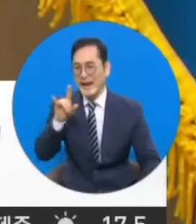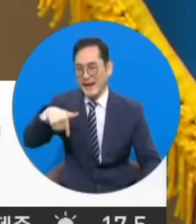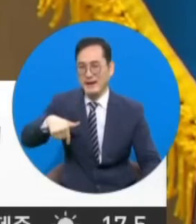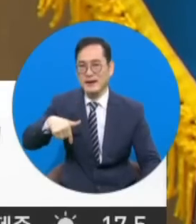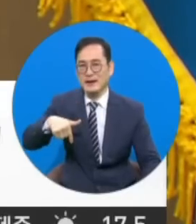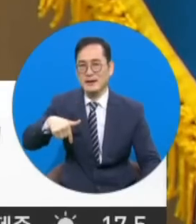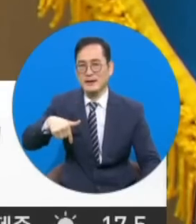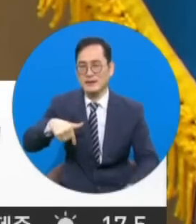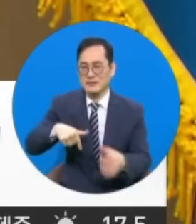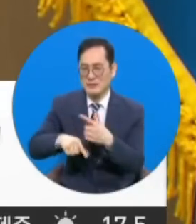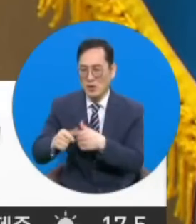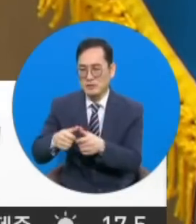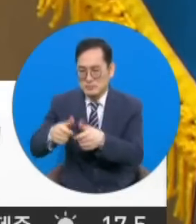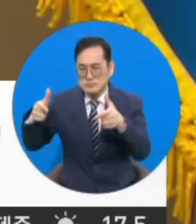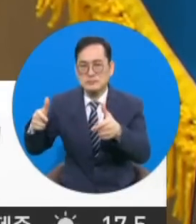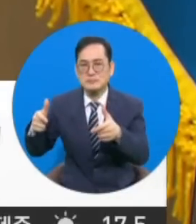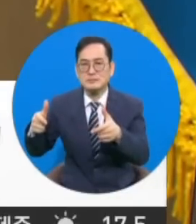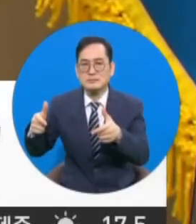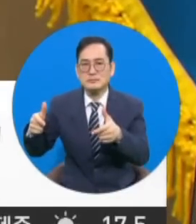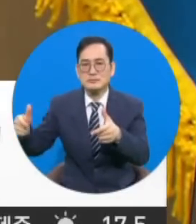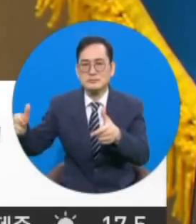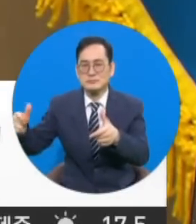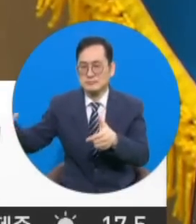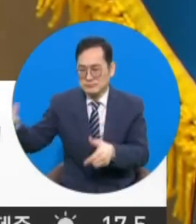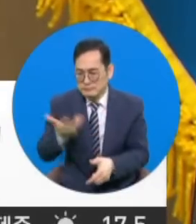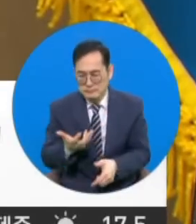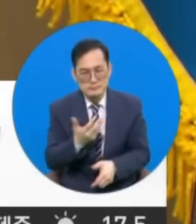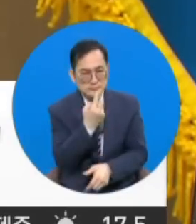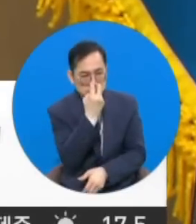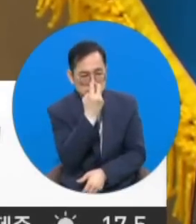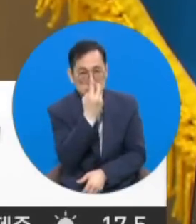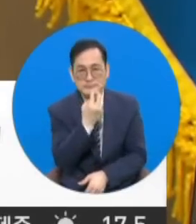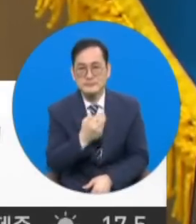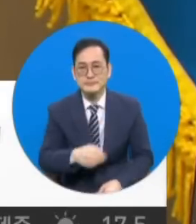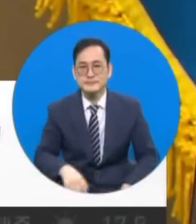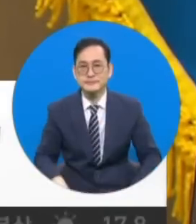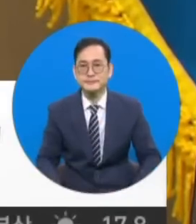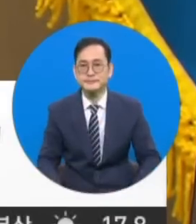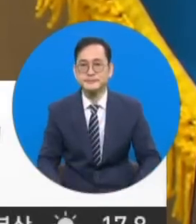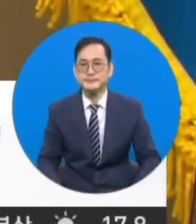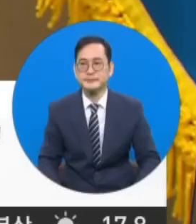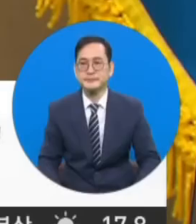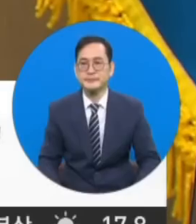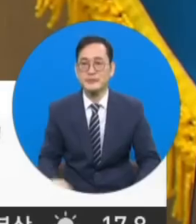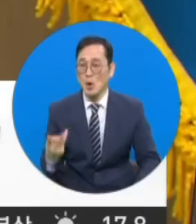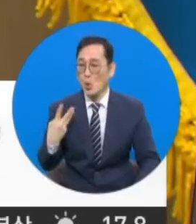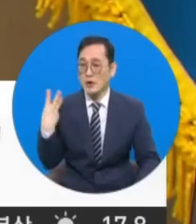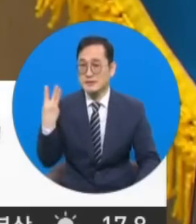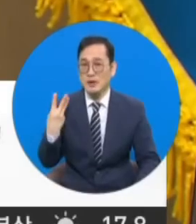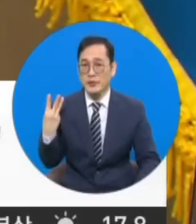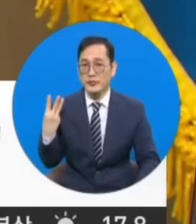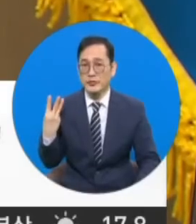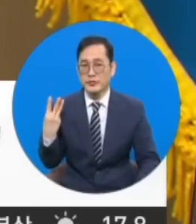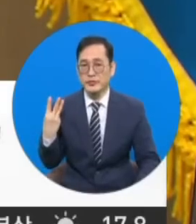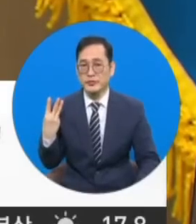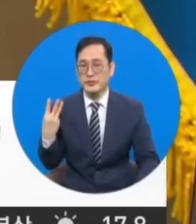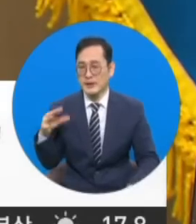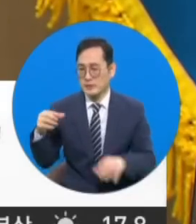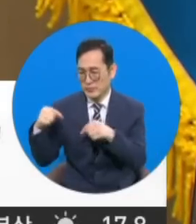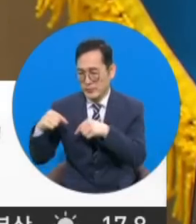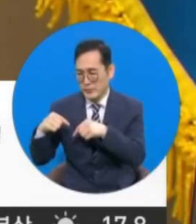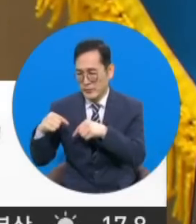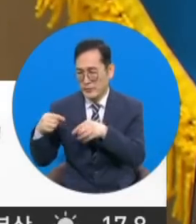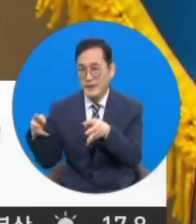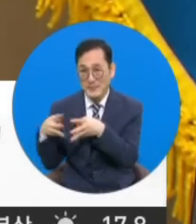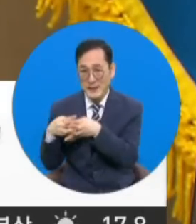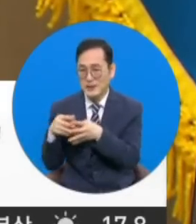능력을 기반으로 업그레이드 되었습니다 정상 차원의 합의 문서인 워싱턴 선언과 핵